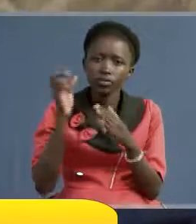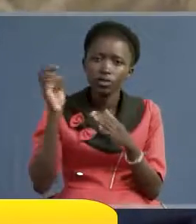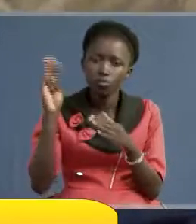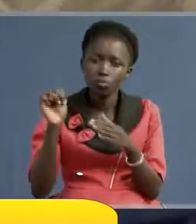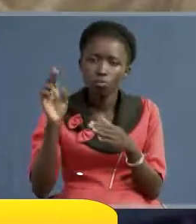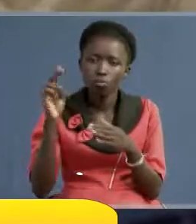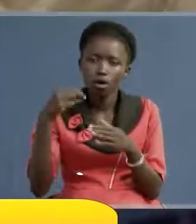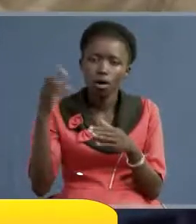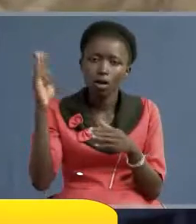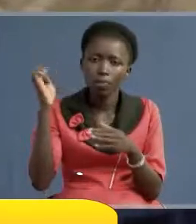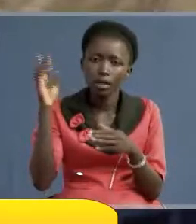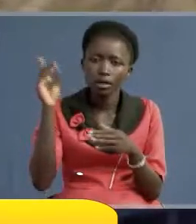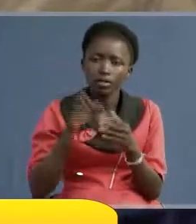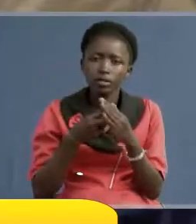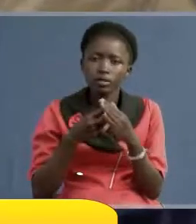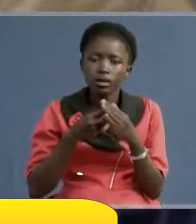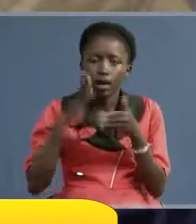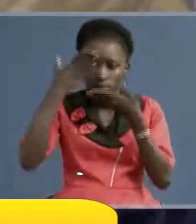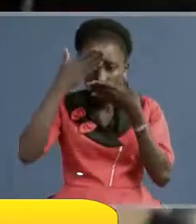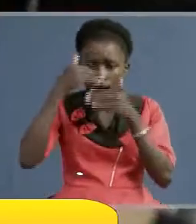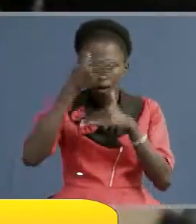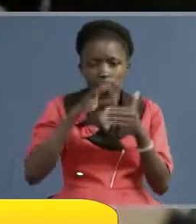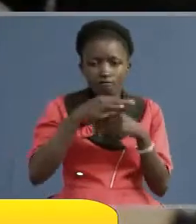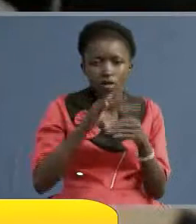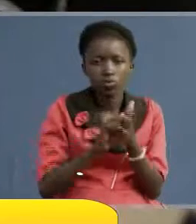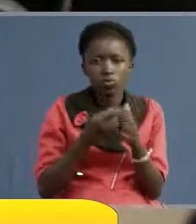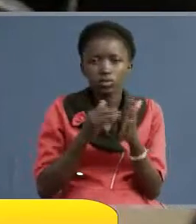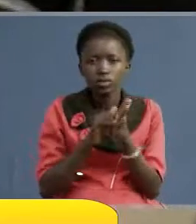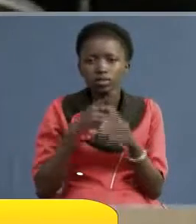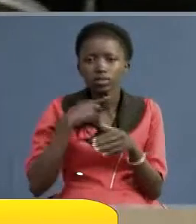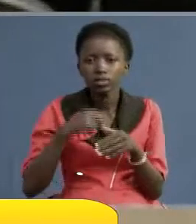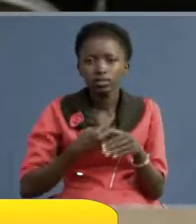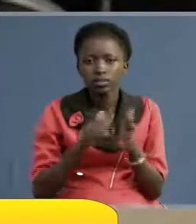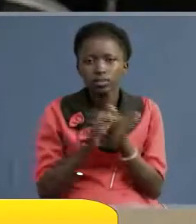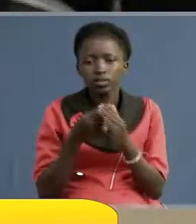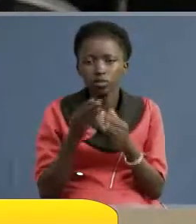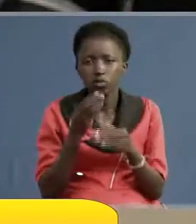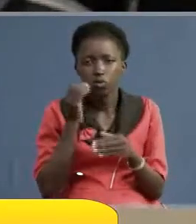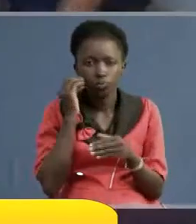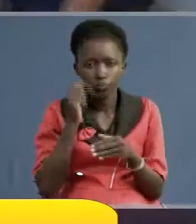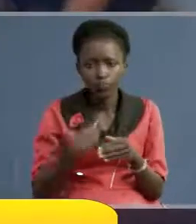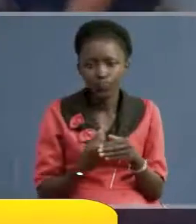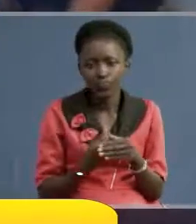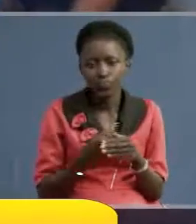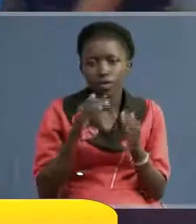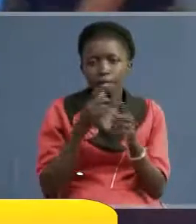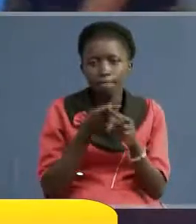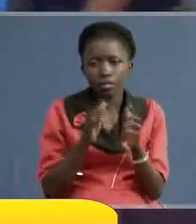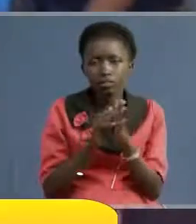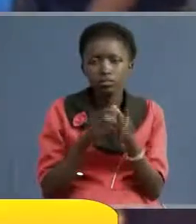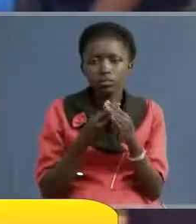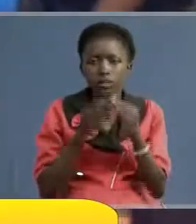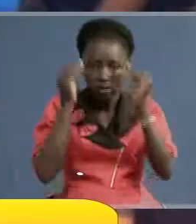Mohamed alishtakiwa na kesi za ugaidi na baadaye kupatikana kama amejitia kitanzi chumbani mwake.